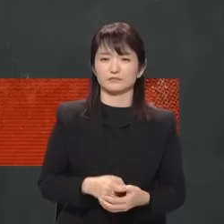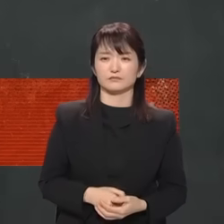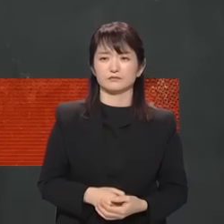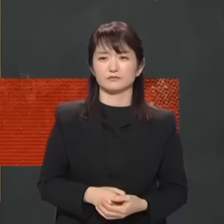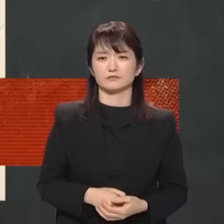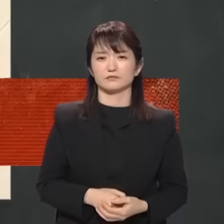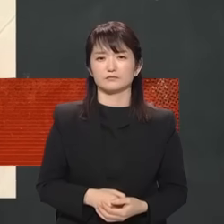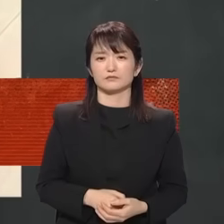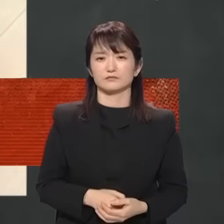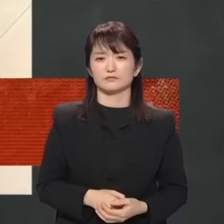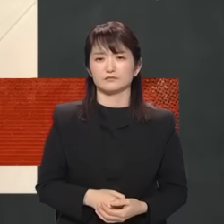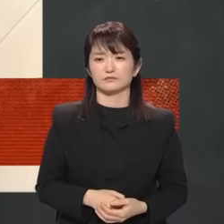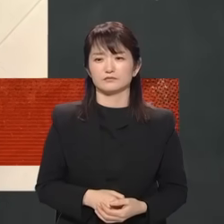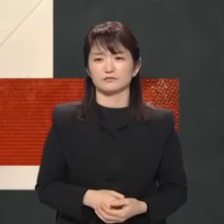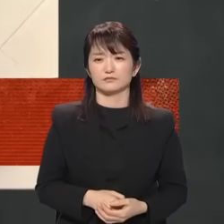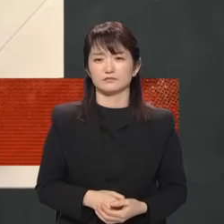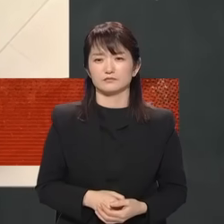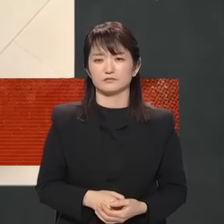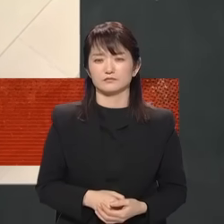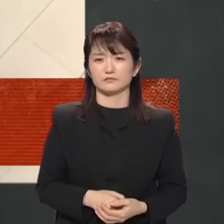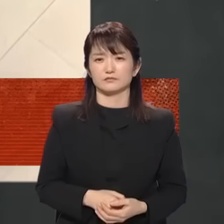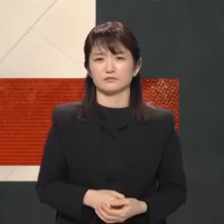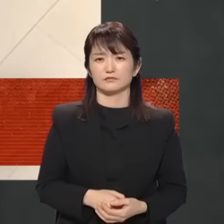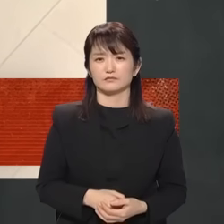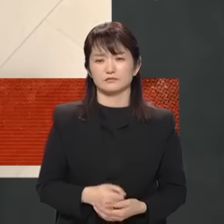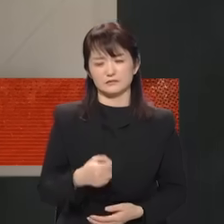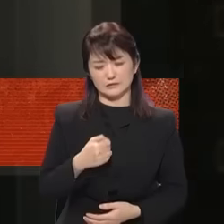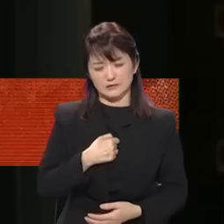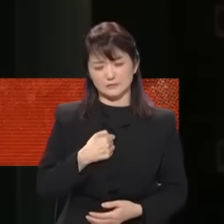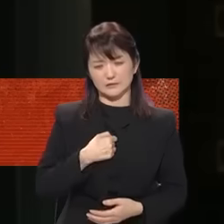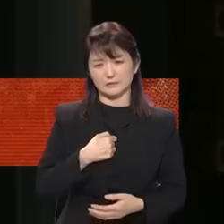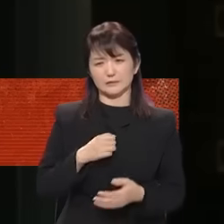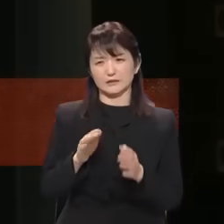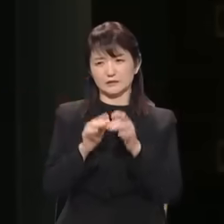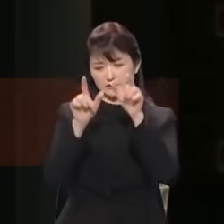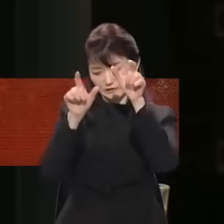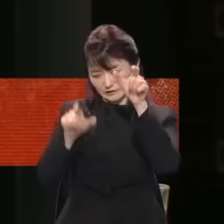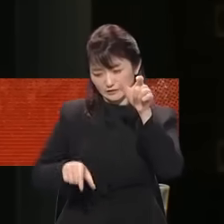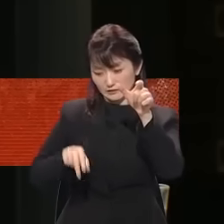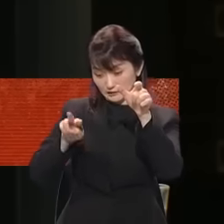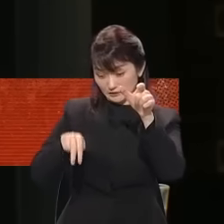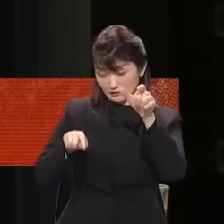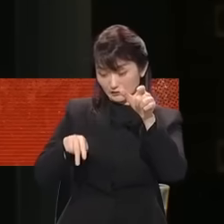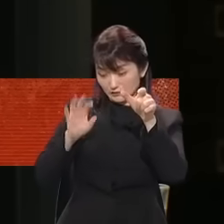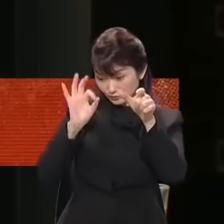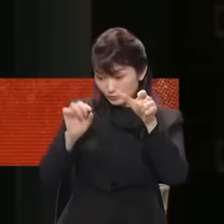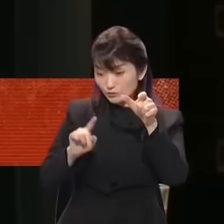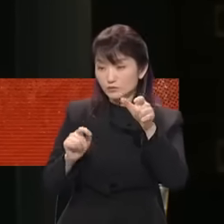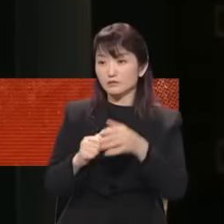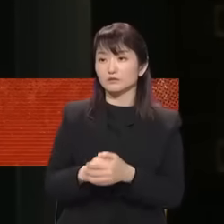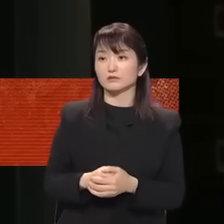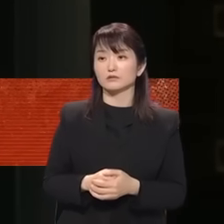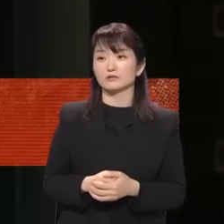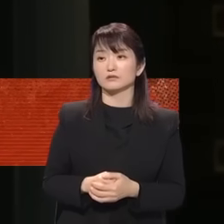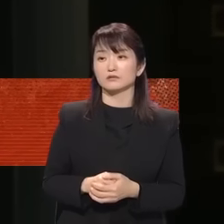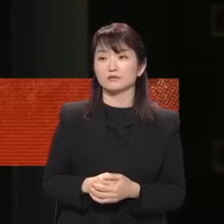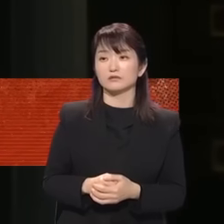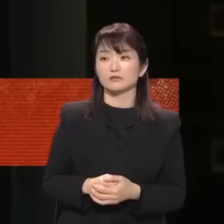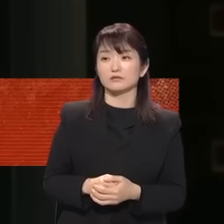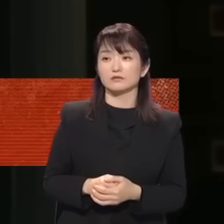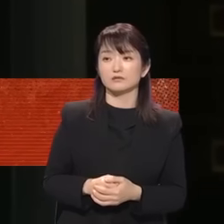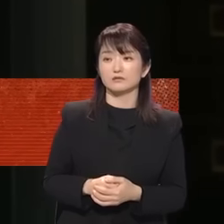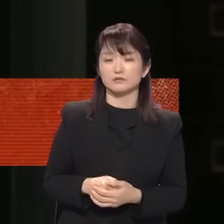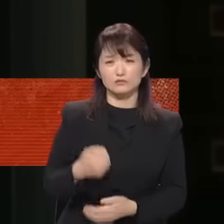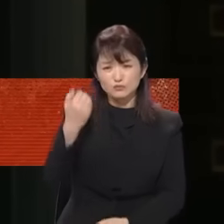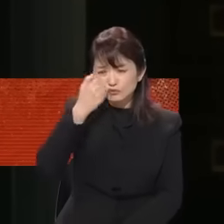아 참 답답하게 댓글 다시는 분들 이렇게 걸 보니까 아 그래서 제가 누군데 누군지도 모르는 사람